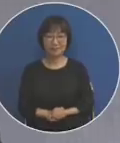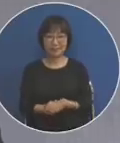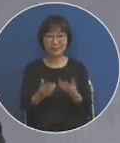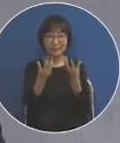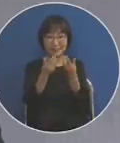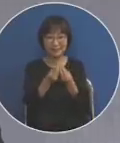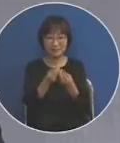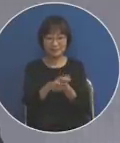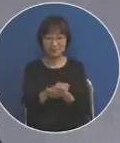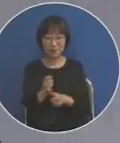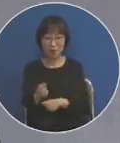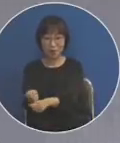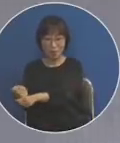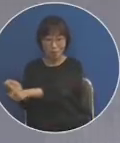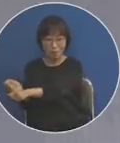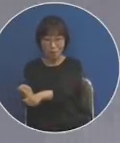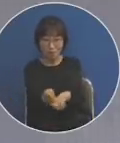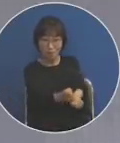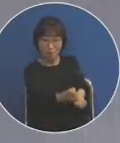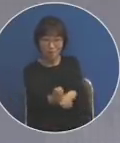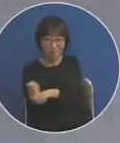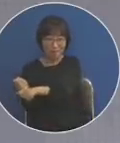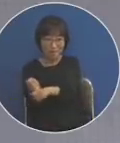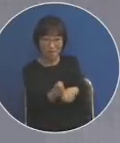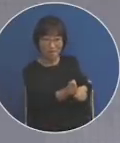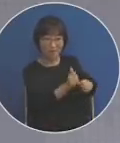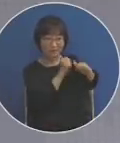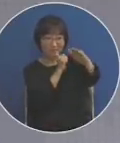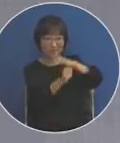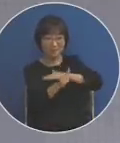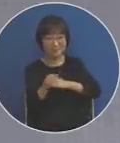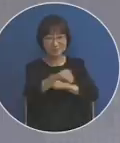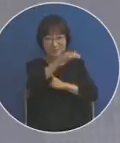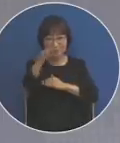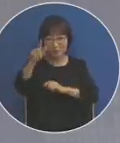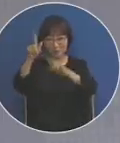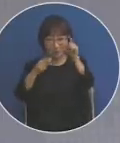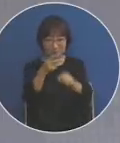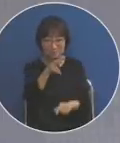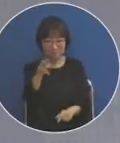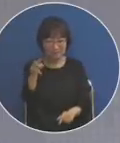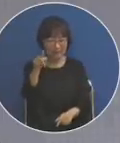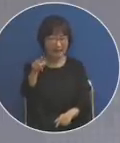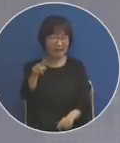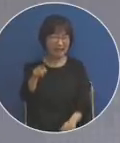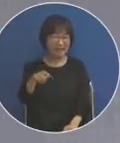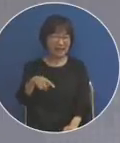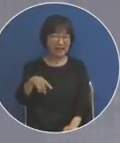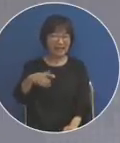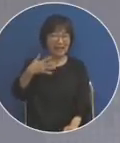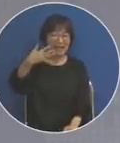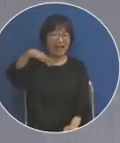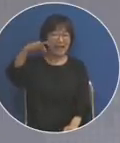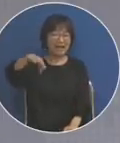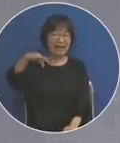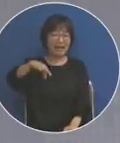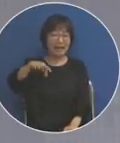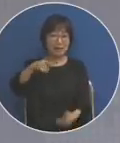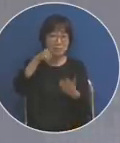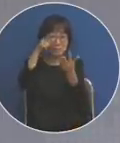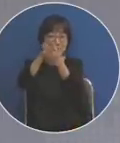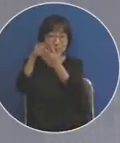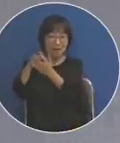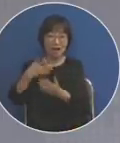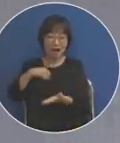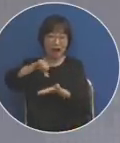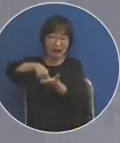금방 여러분 보는 순간 저는 아마추어 다 금방 합니다. Now, professional golf players, 그렇잖아요. They know if you're an amateur or not. 그리고 수영 선수들은 여러분 수영하는 거